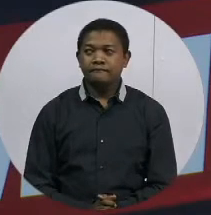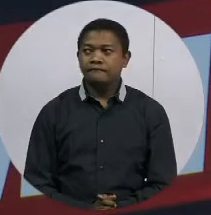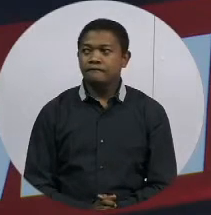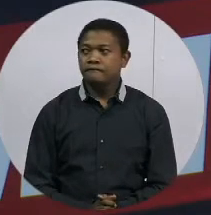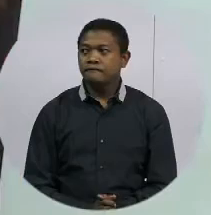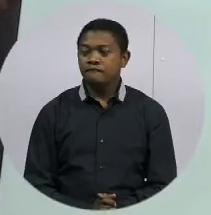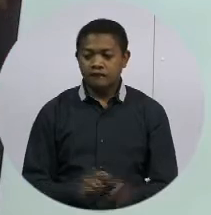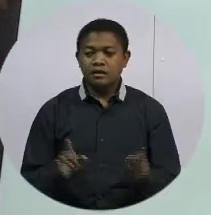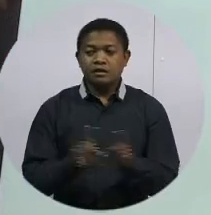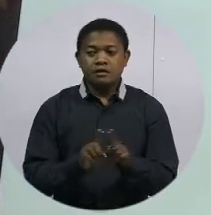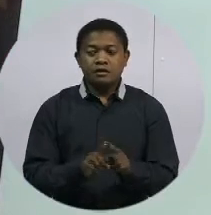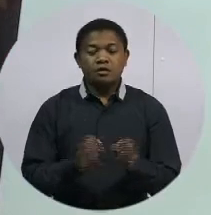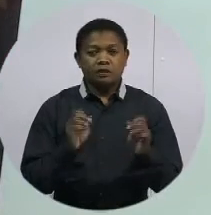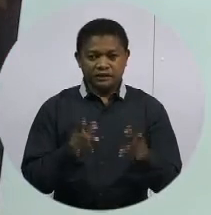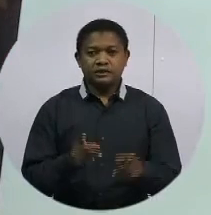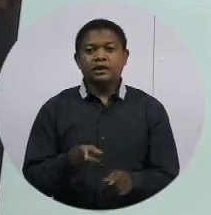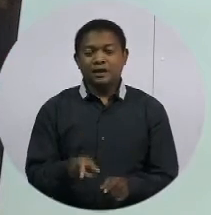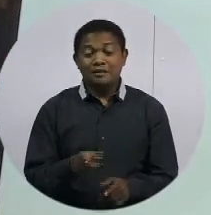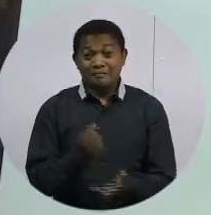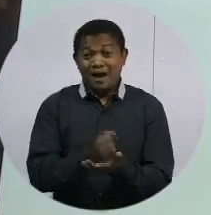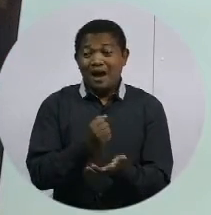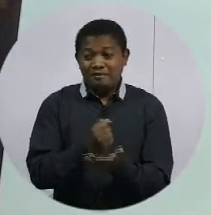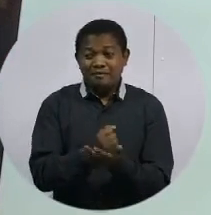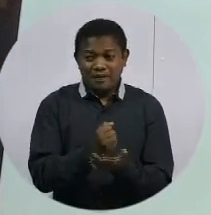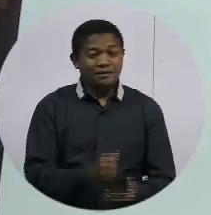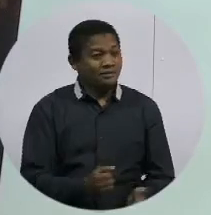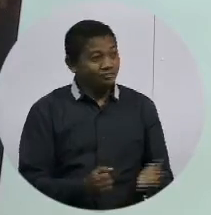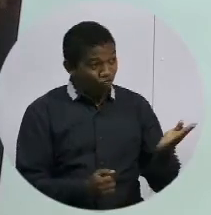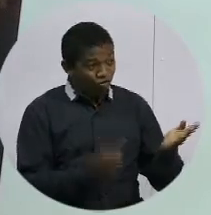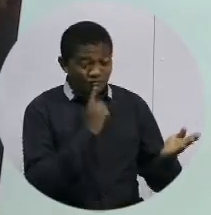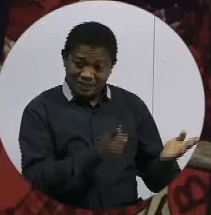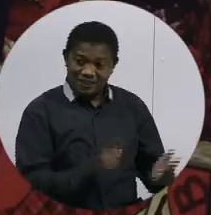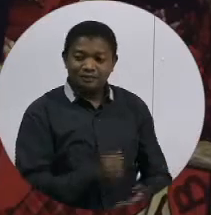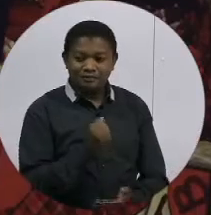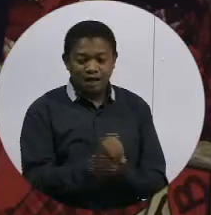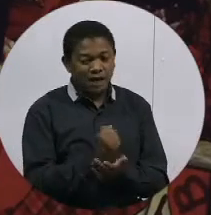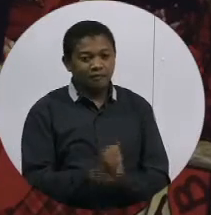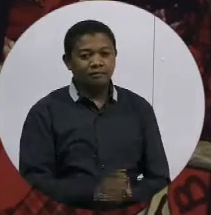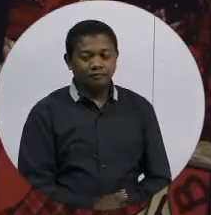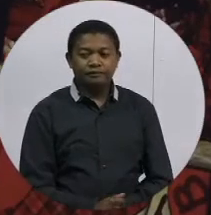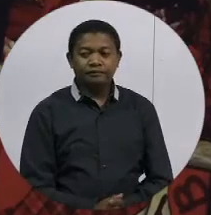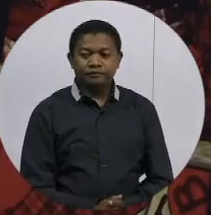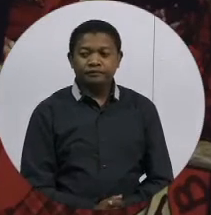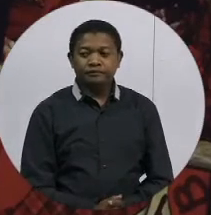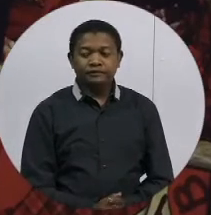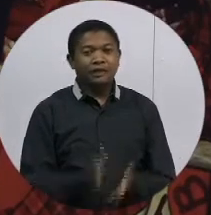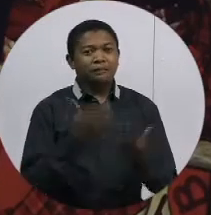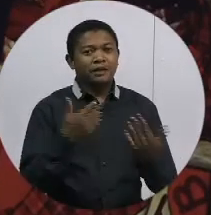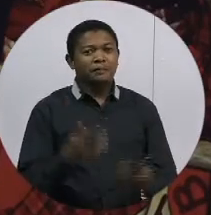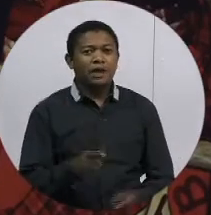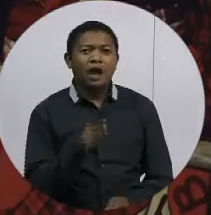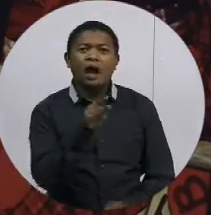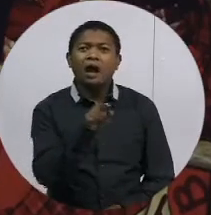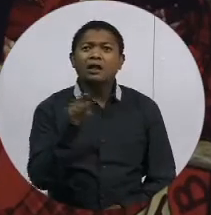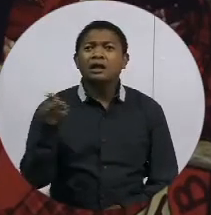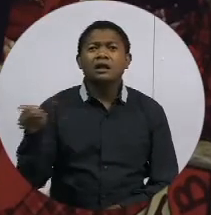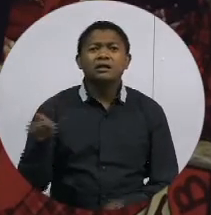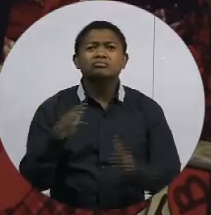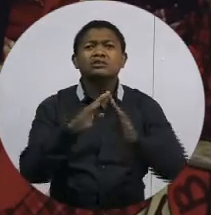ny voalazanao fa mety ary maro no somary